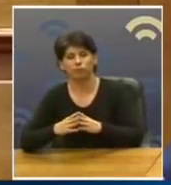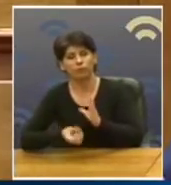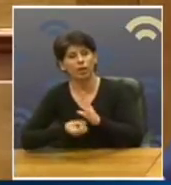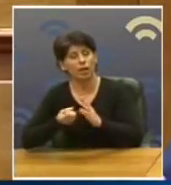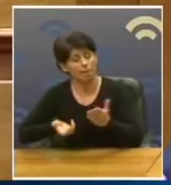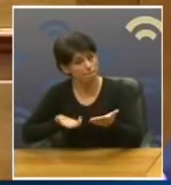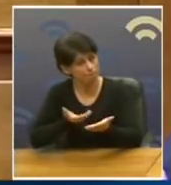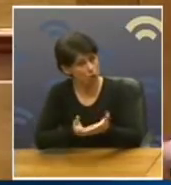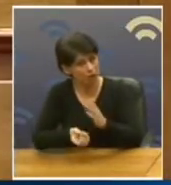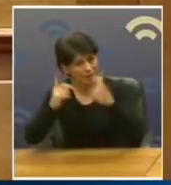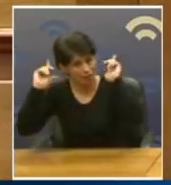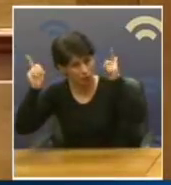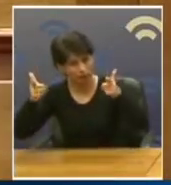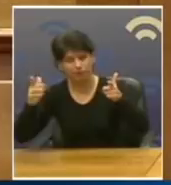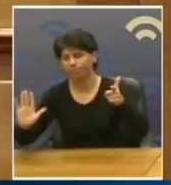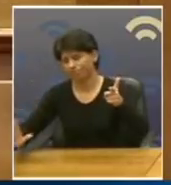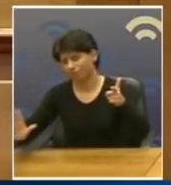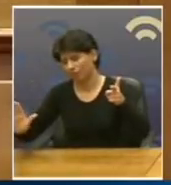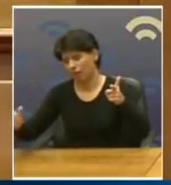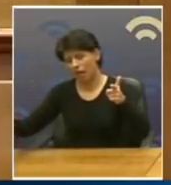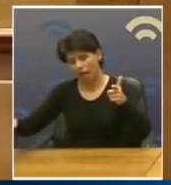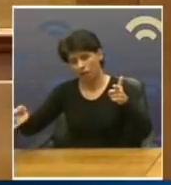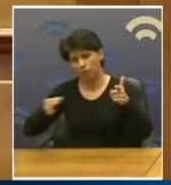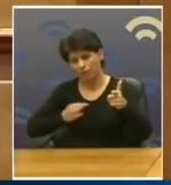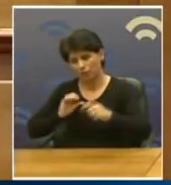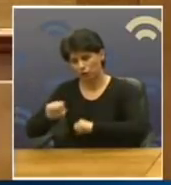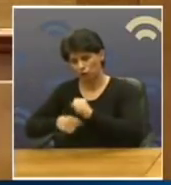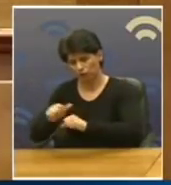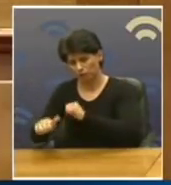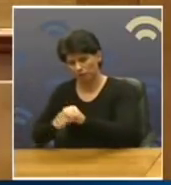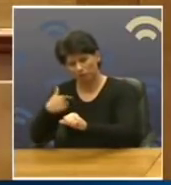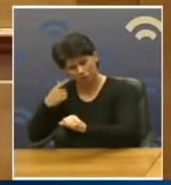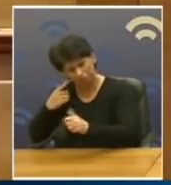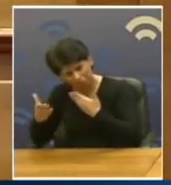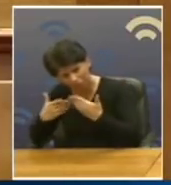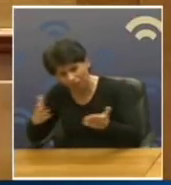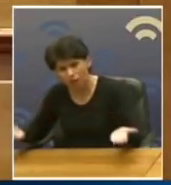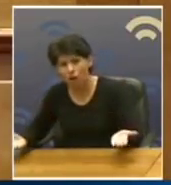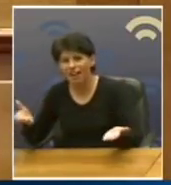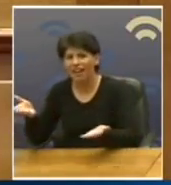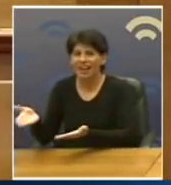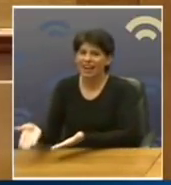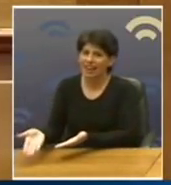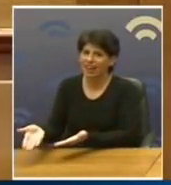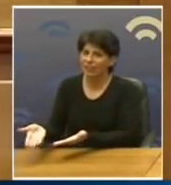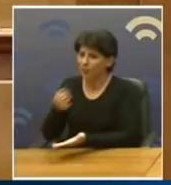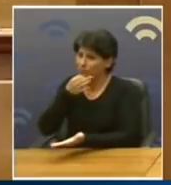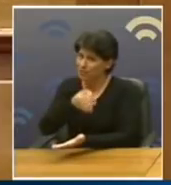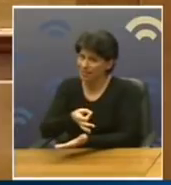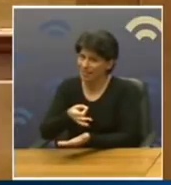Νέας Δημοκρατίας, γιατί εντάξει, αυτό που προτείνει το κοινάλογο θα μπορούσα να το κατανοήσω. Αλλά αυτό που προτείνει η Νέα Δημοκρατία, με